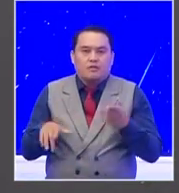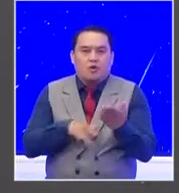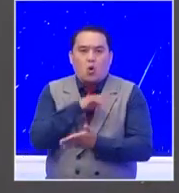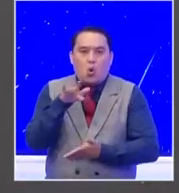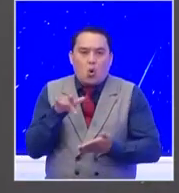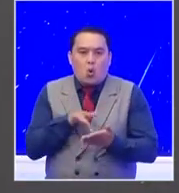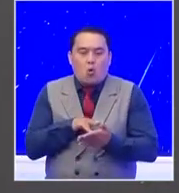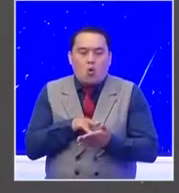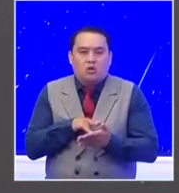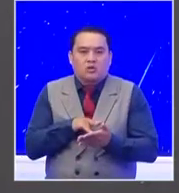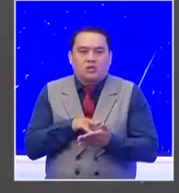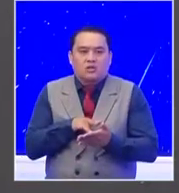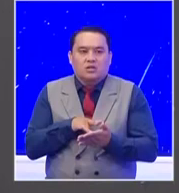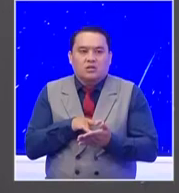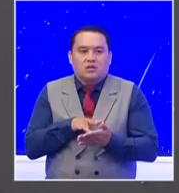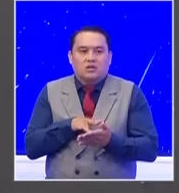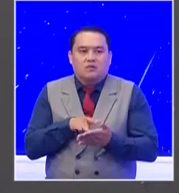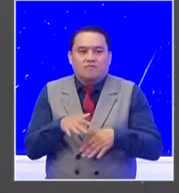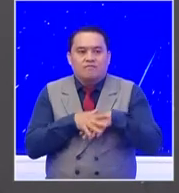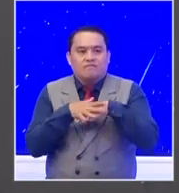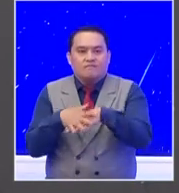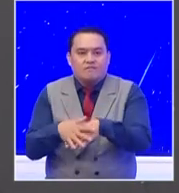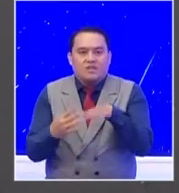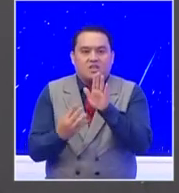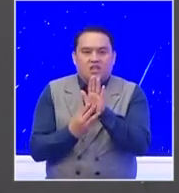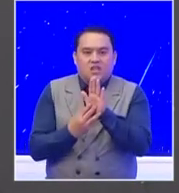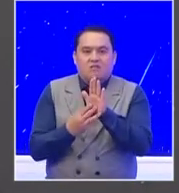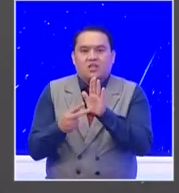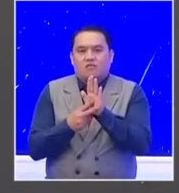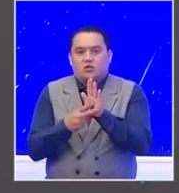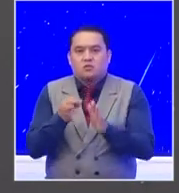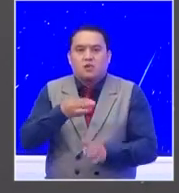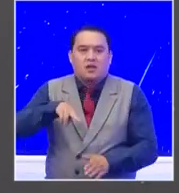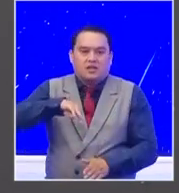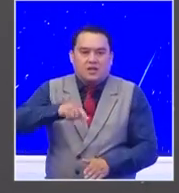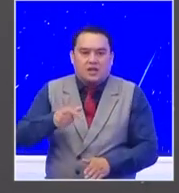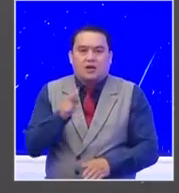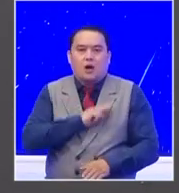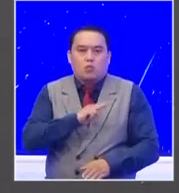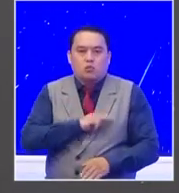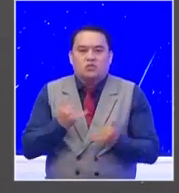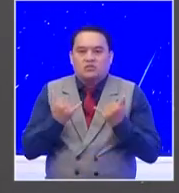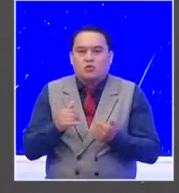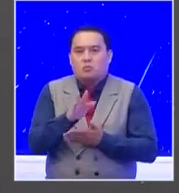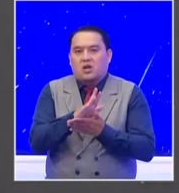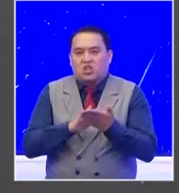городе по ДКЗ выделено 9,8 миллиардов тенге. Работы сегодня